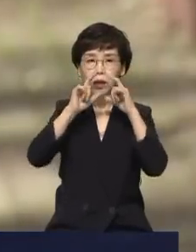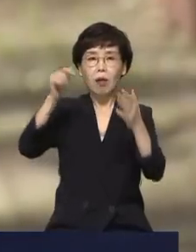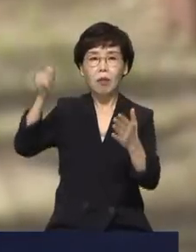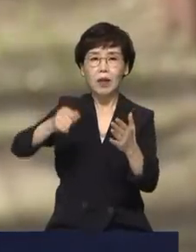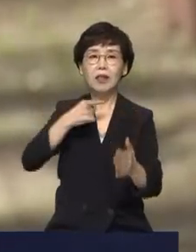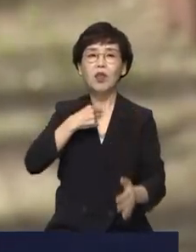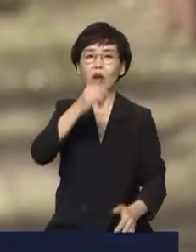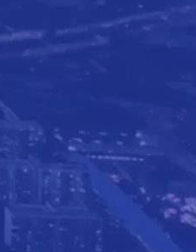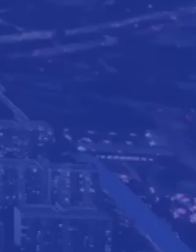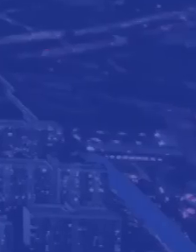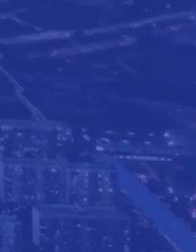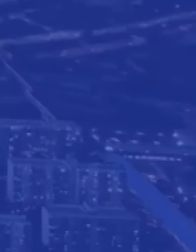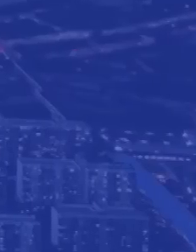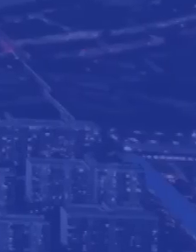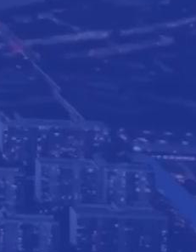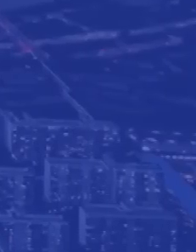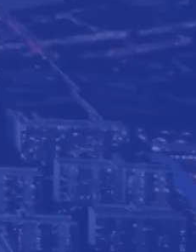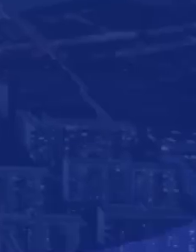동일합니다